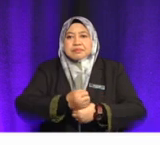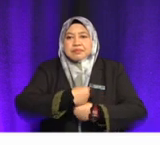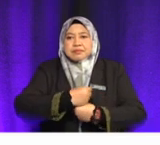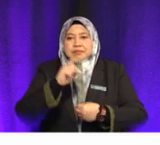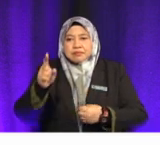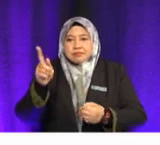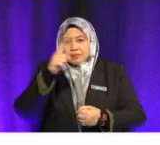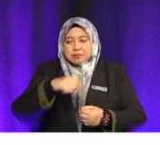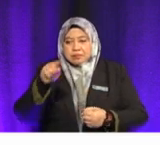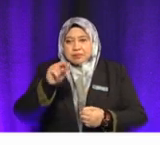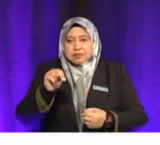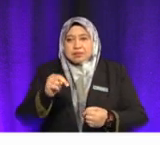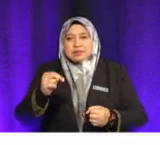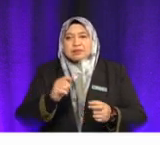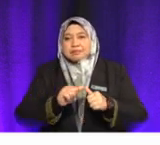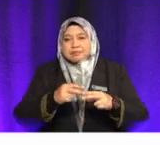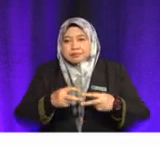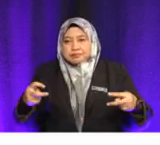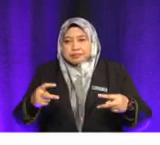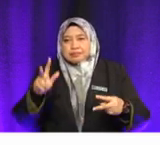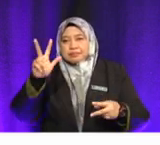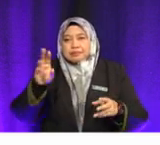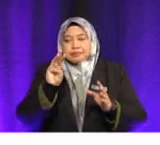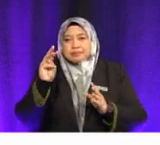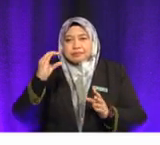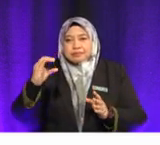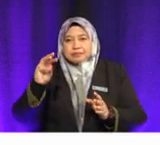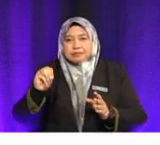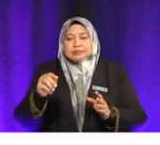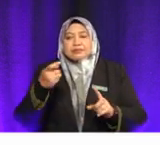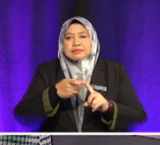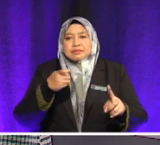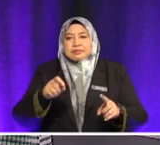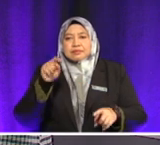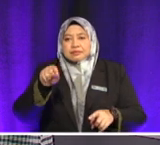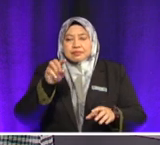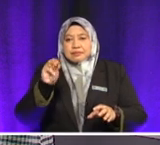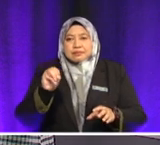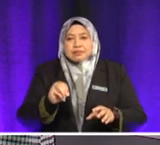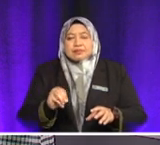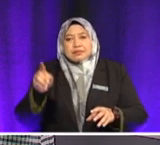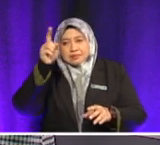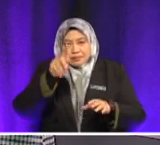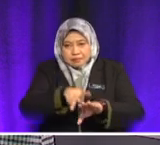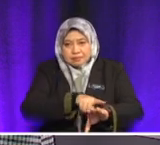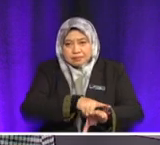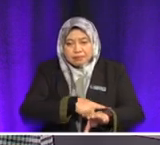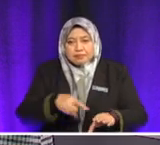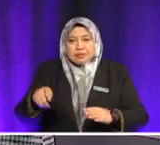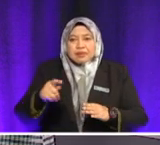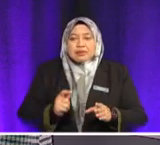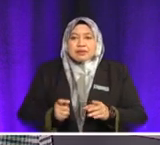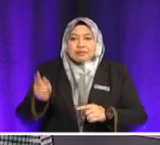cm dari titik M Oke Jadi sepanjang lilitan itu semua jaraknya adalah berjarak 3